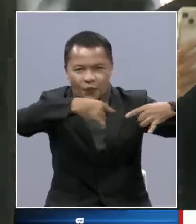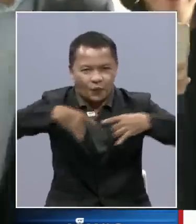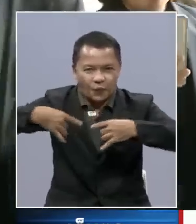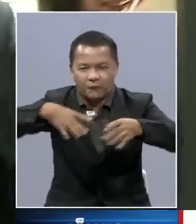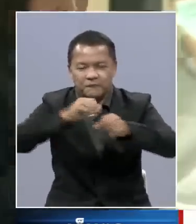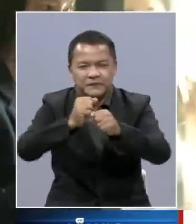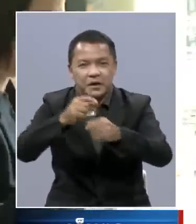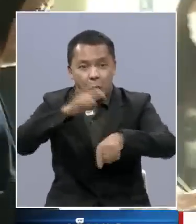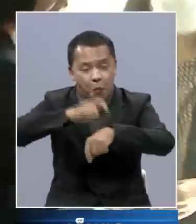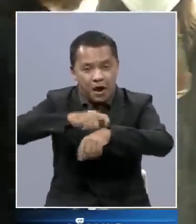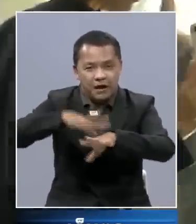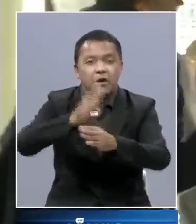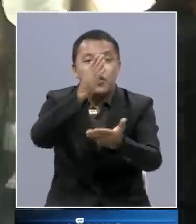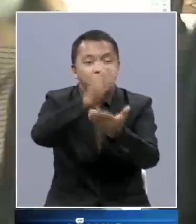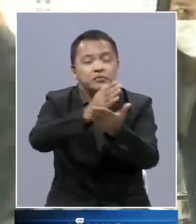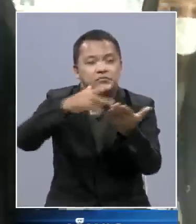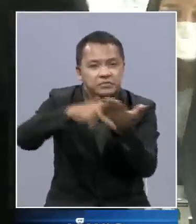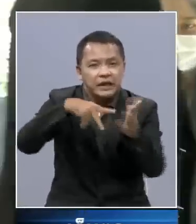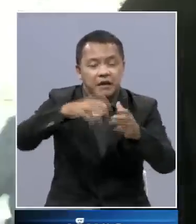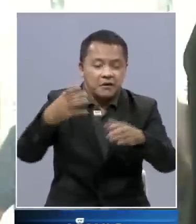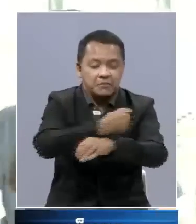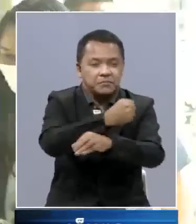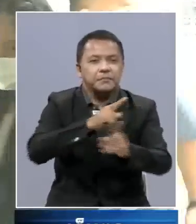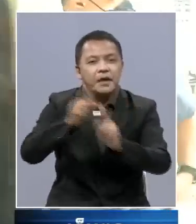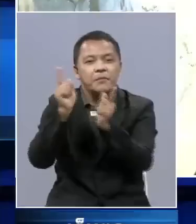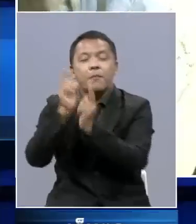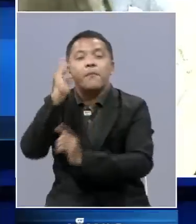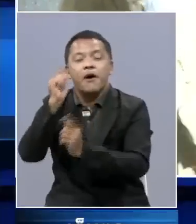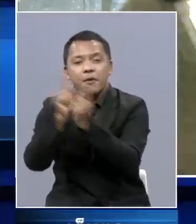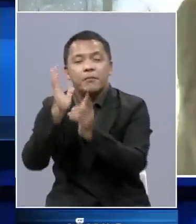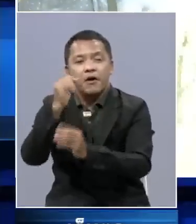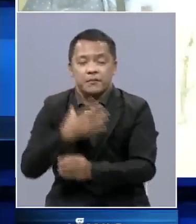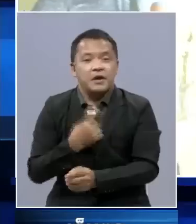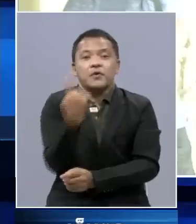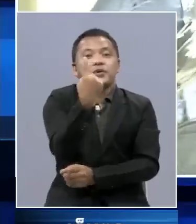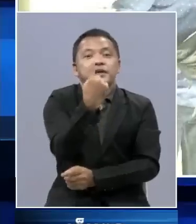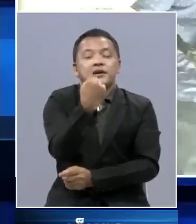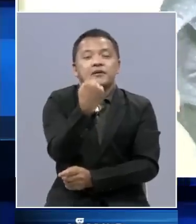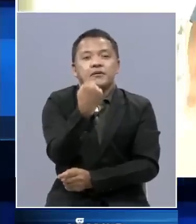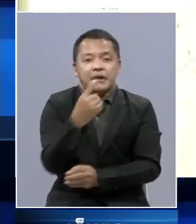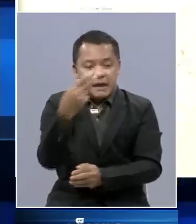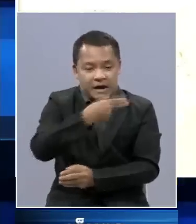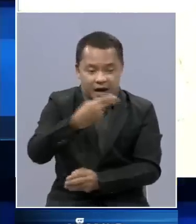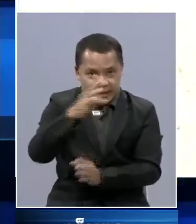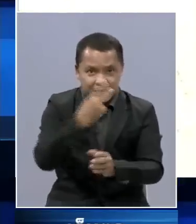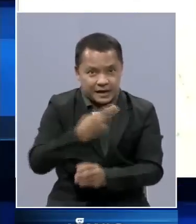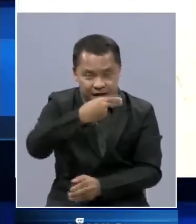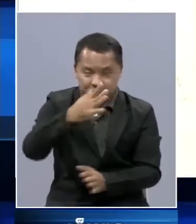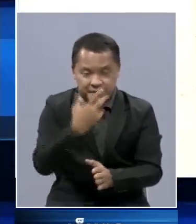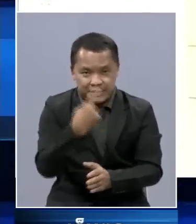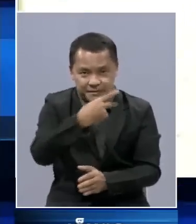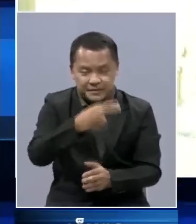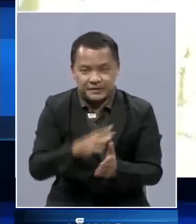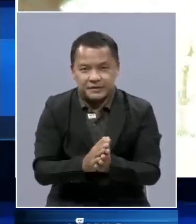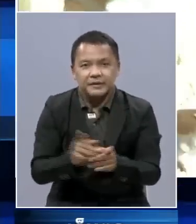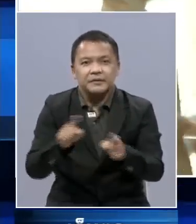จจะแบบเวลานี้ขอเบรกแป๊บนึงจากเรื่องการเมืองไปหาคุณพ่อหน่อยแล้วไปคนเดียวด้วยไงไม่ได้พาหลานไปด้วยอ่ะ ครับ